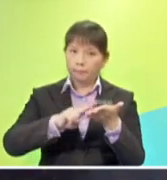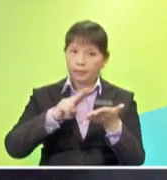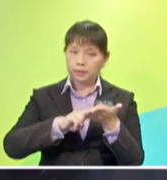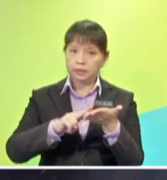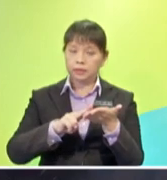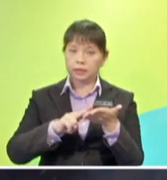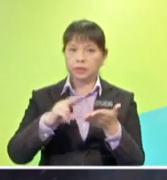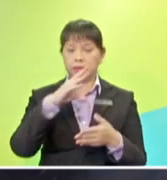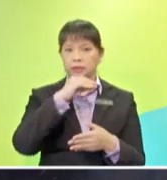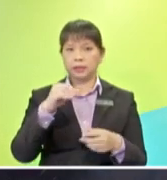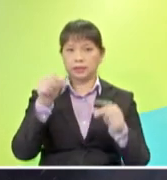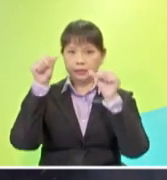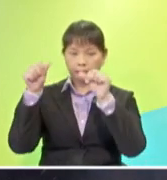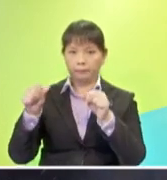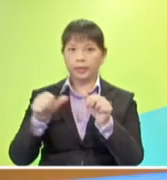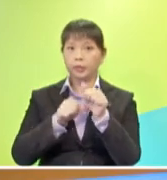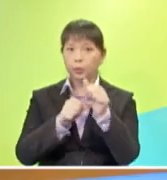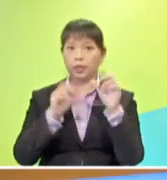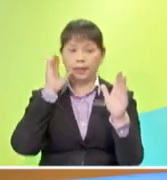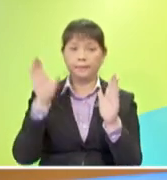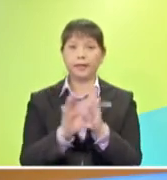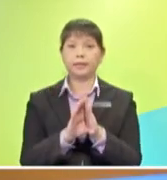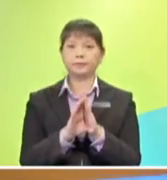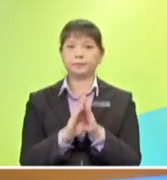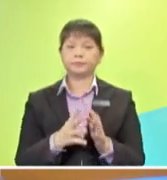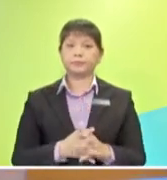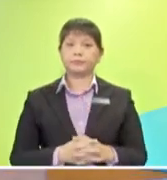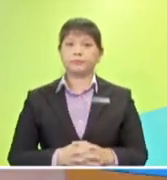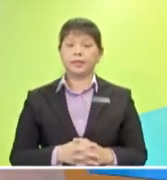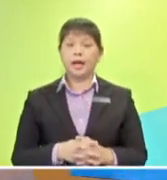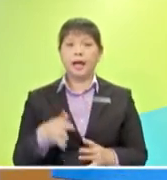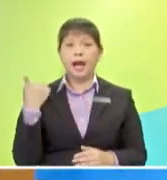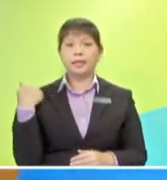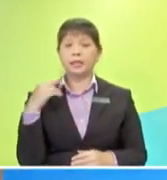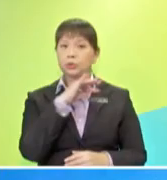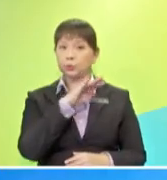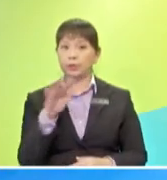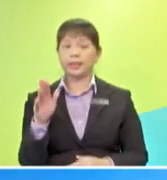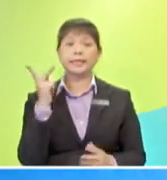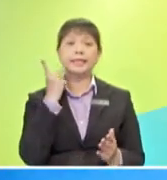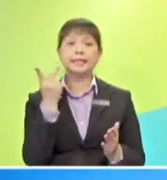yang paling dekat dengan saya di sini ada kantin sekolah